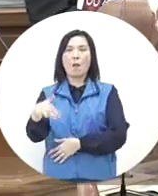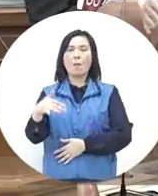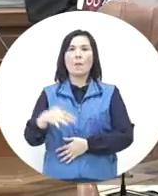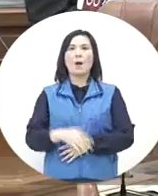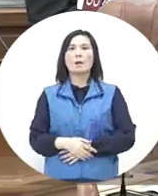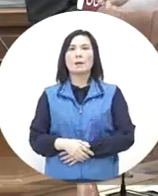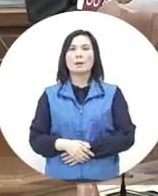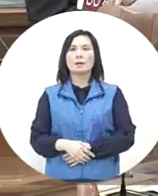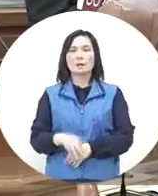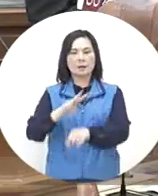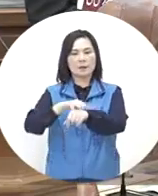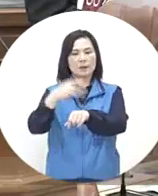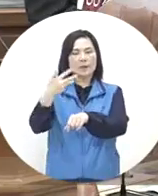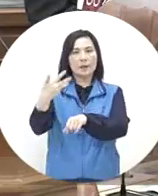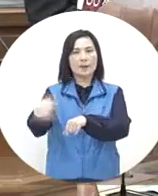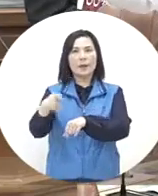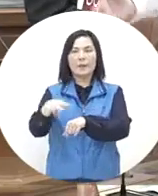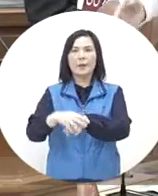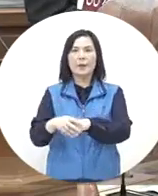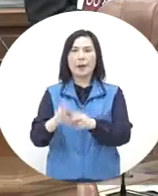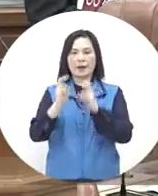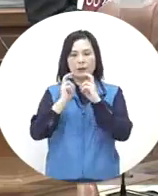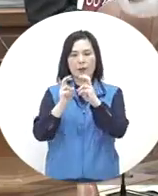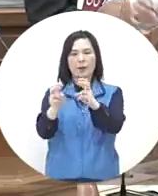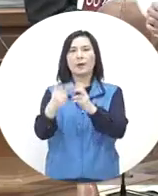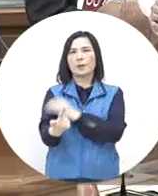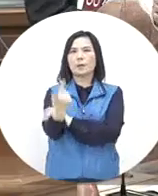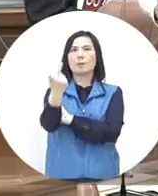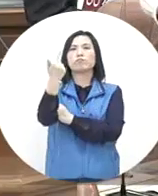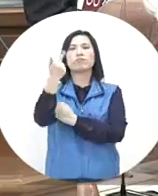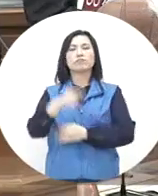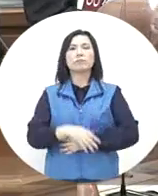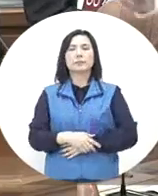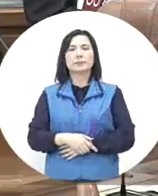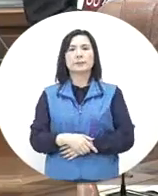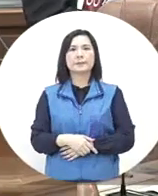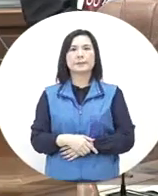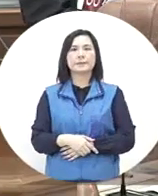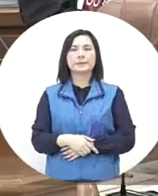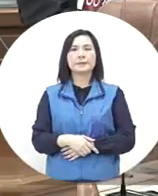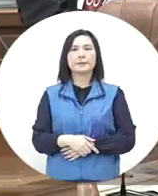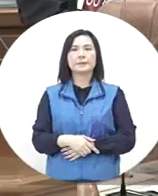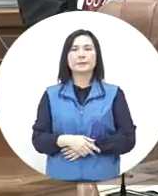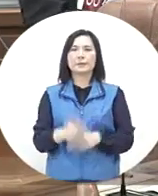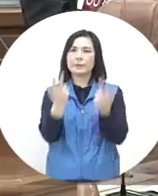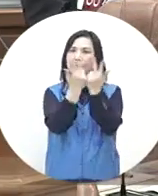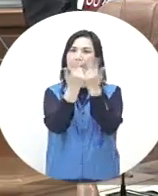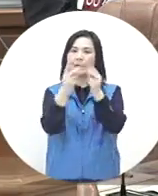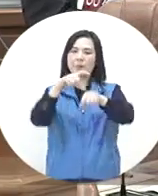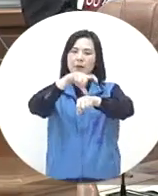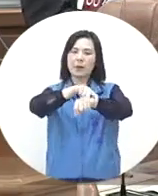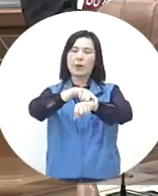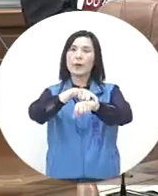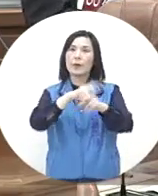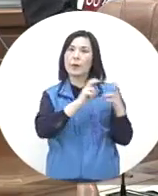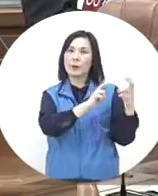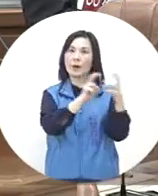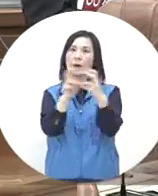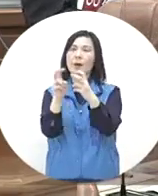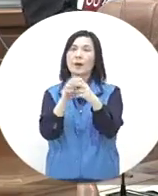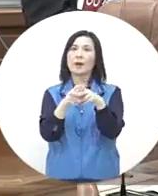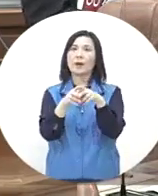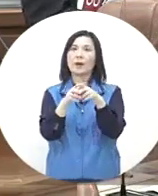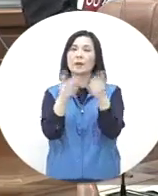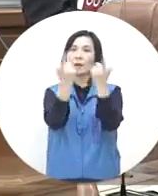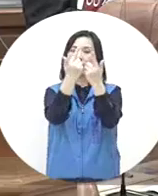部分我希望你也能紧叮当啦。另外，还有一个部分就是讲，咱新北环状线，我不是讲北环、南环，迄种还没